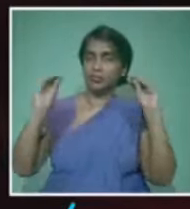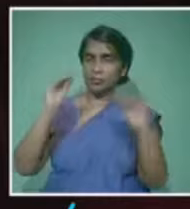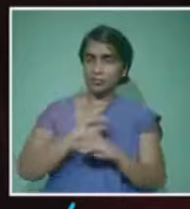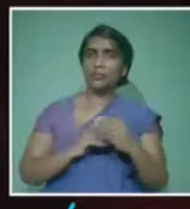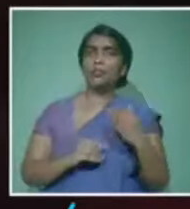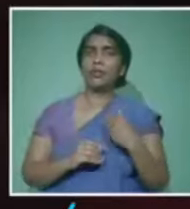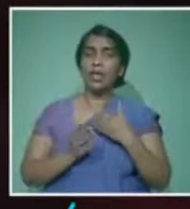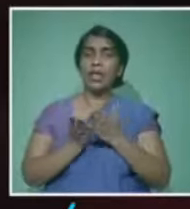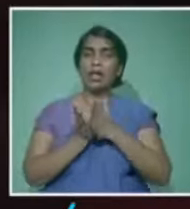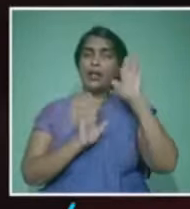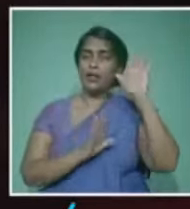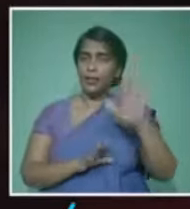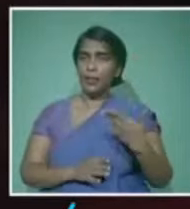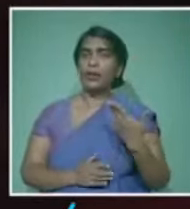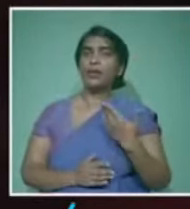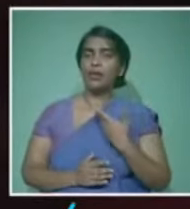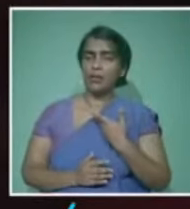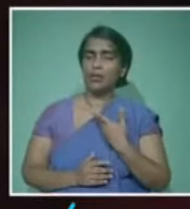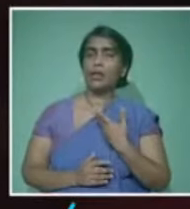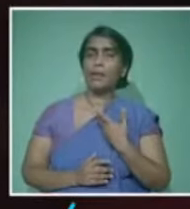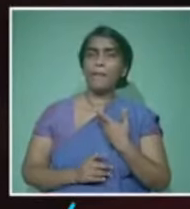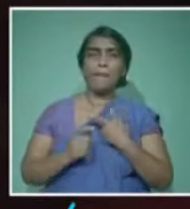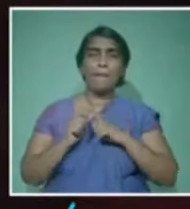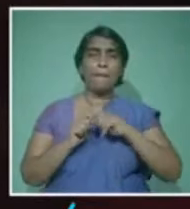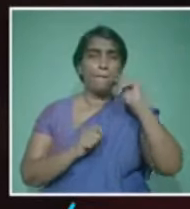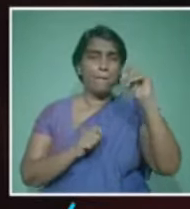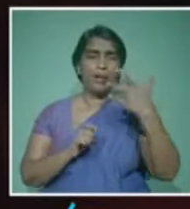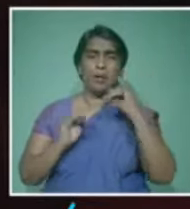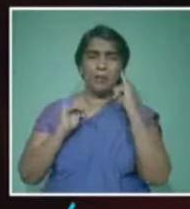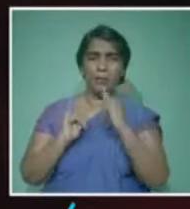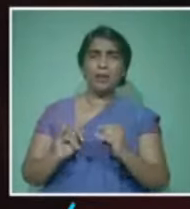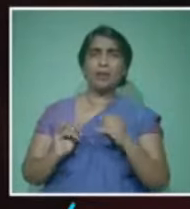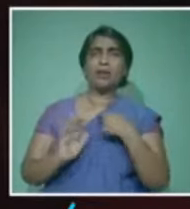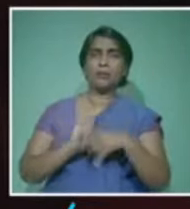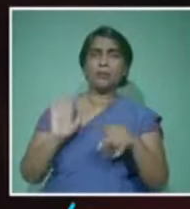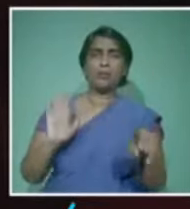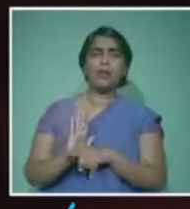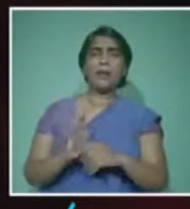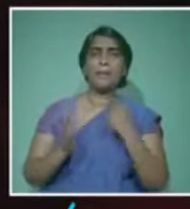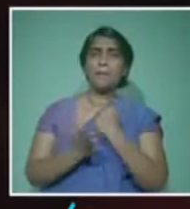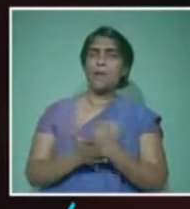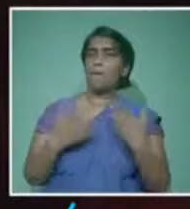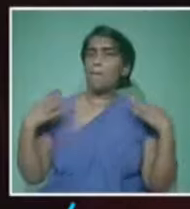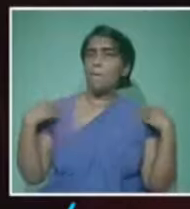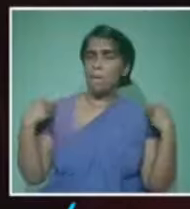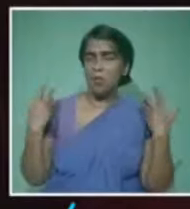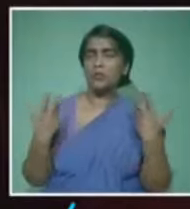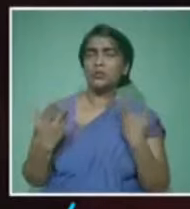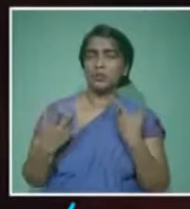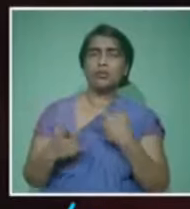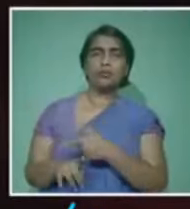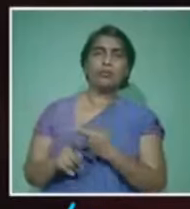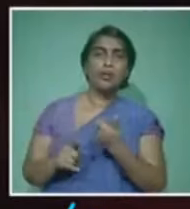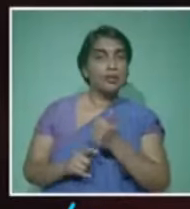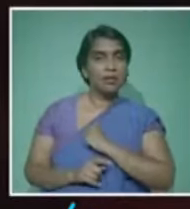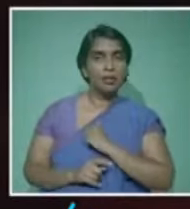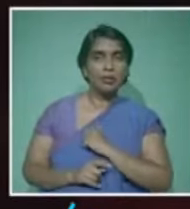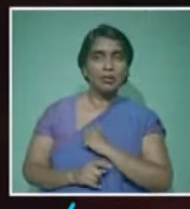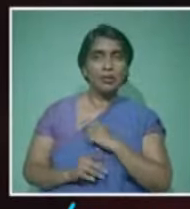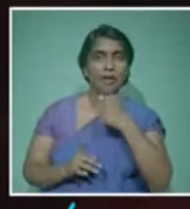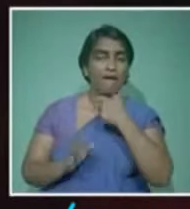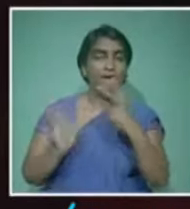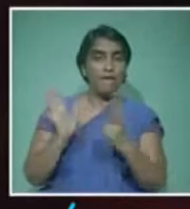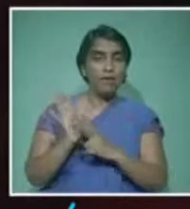අපිට නැවෙන්නේ නැහැ. අපි වැටලා තියෙන්නේ අපි ඩිෆෝල්ට් කරපු රටක් හැටියට බැංකු පහසු ගන්න නැහැ. මේක තමයි අය කරන ප්‍රීමියම් එක කැමතිද කියලා. විමල්